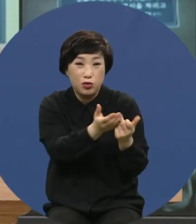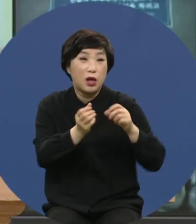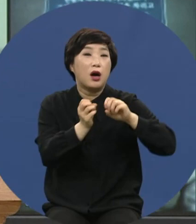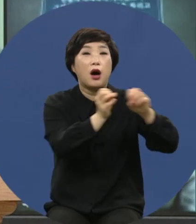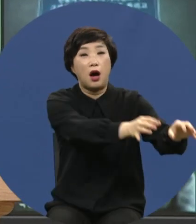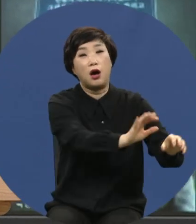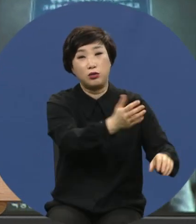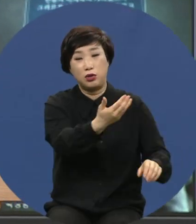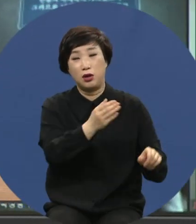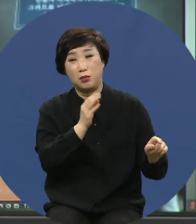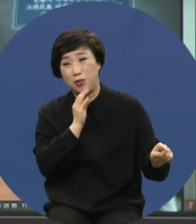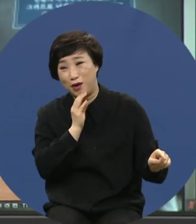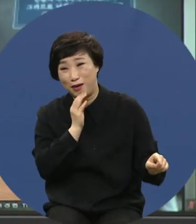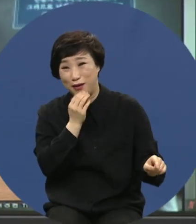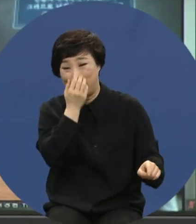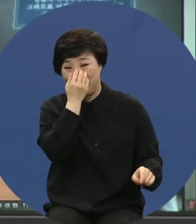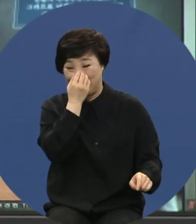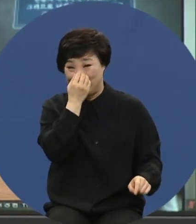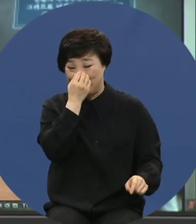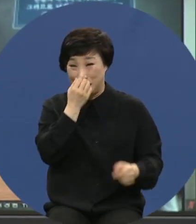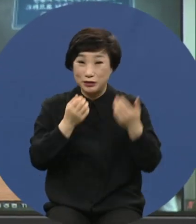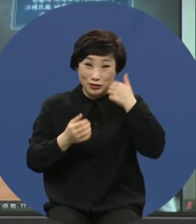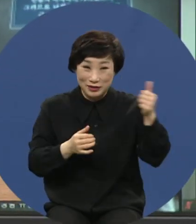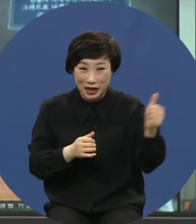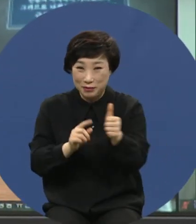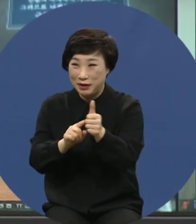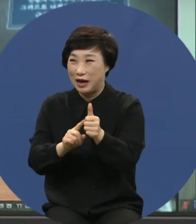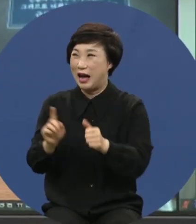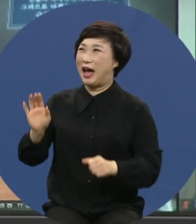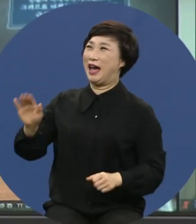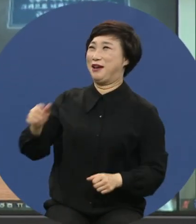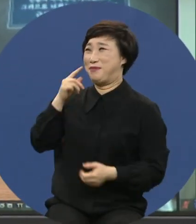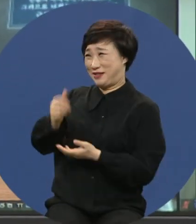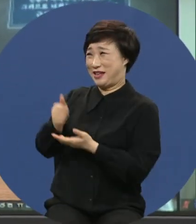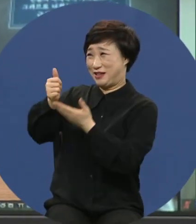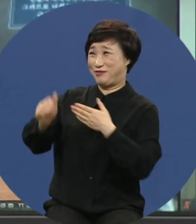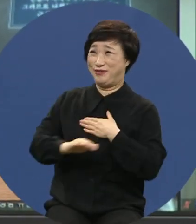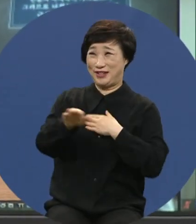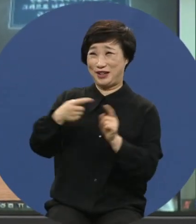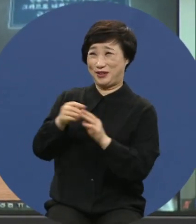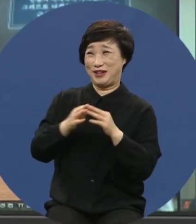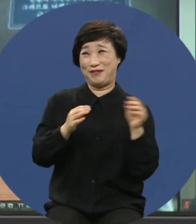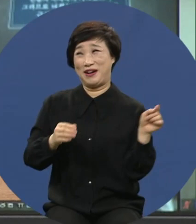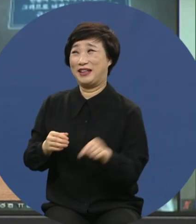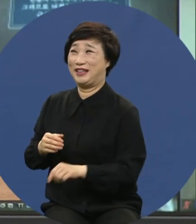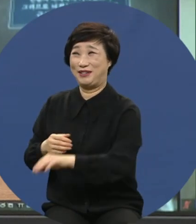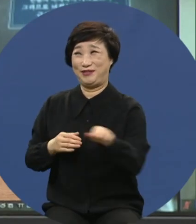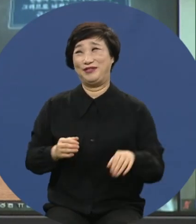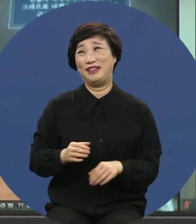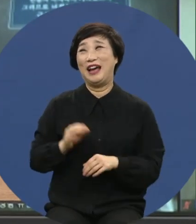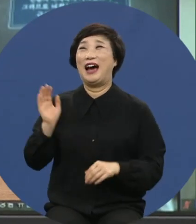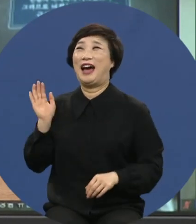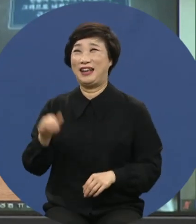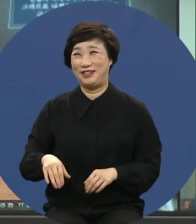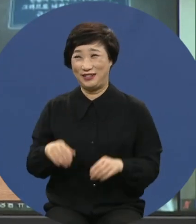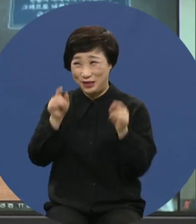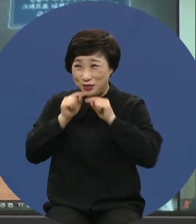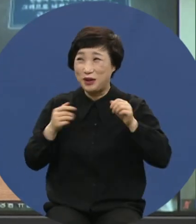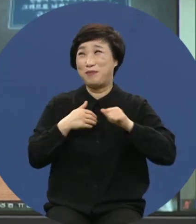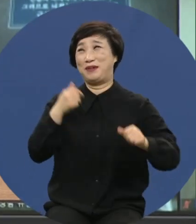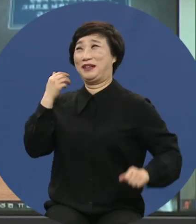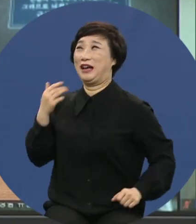갈 길밖에 더 있느냐 이 말이요. 어떤 사람은 그렇다고 해서 우리가 교회 왔는데 그렇다고 해서 지옥